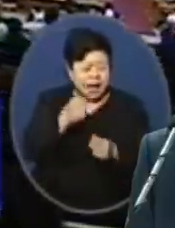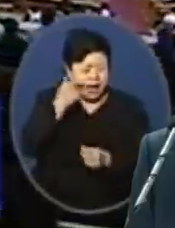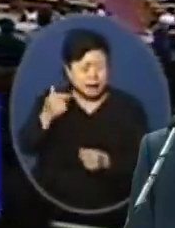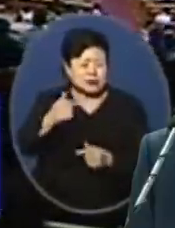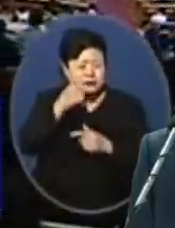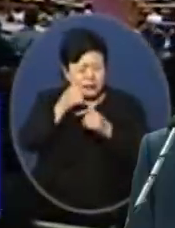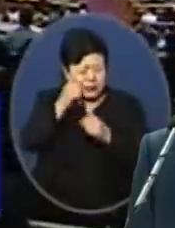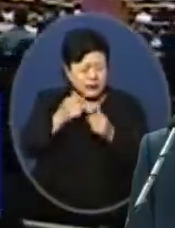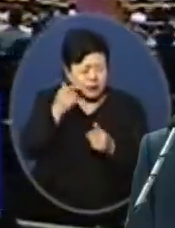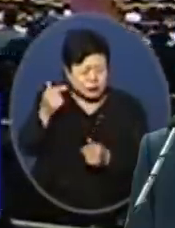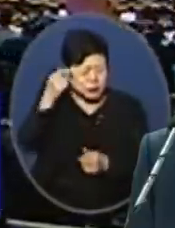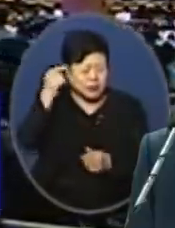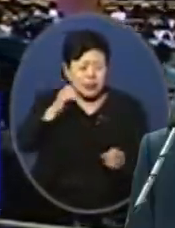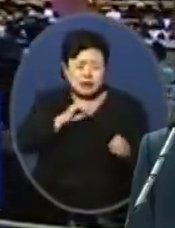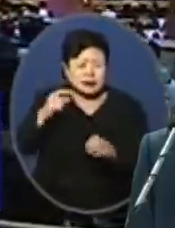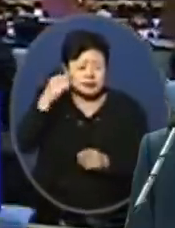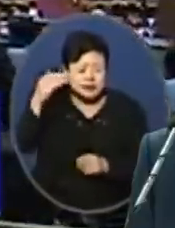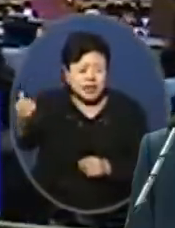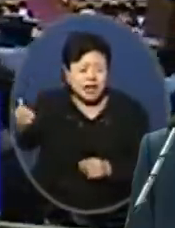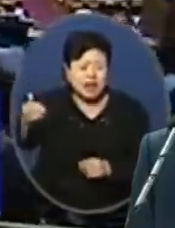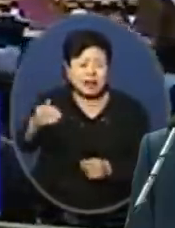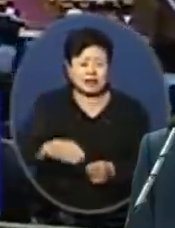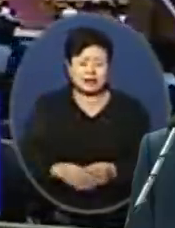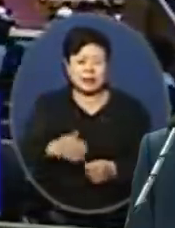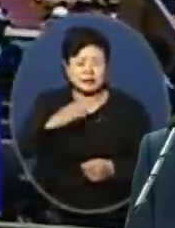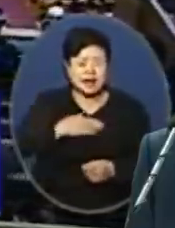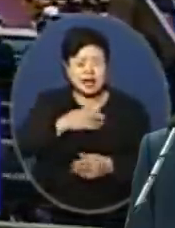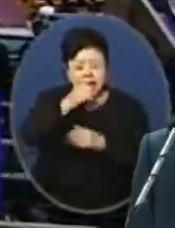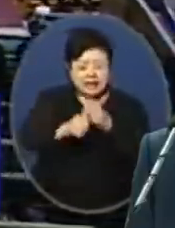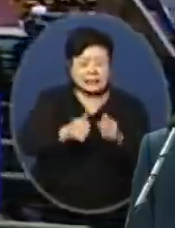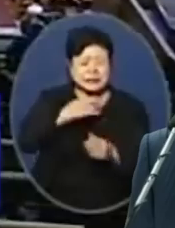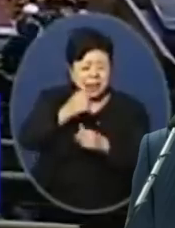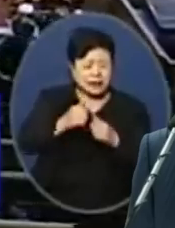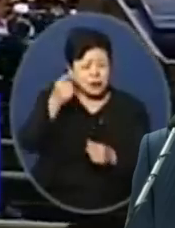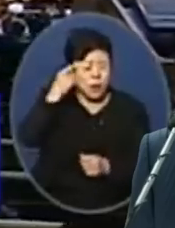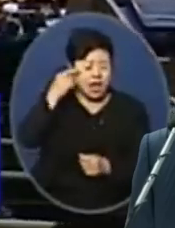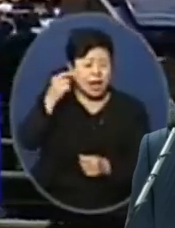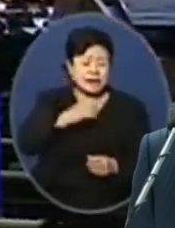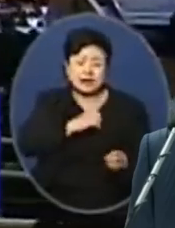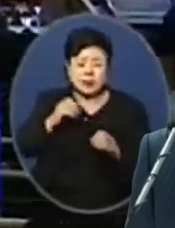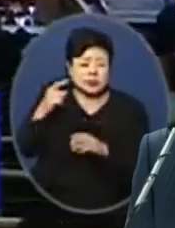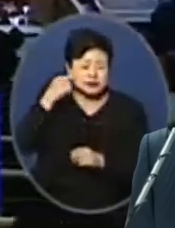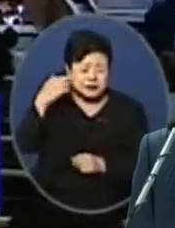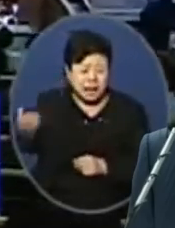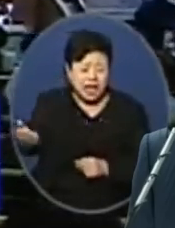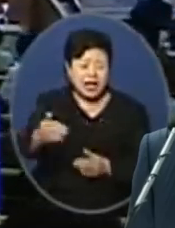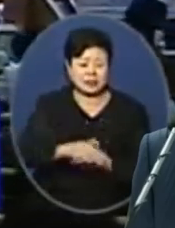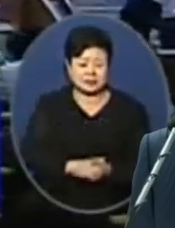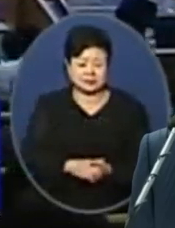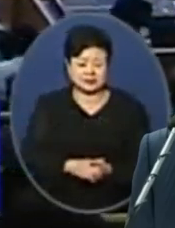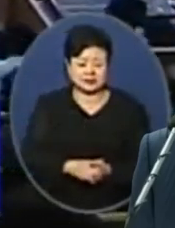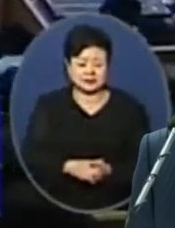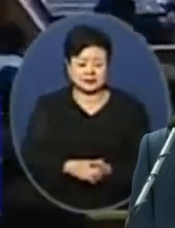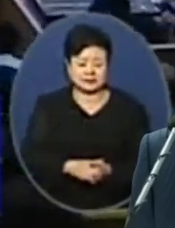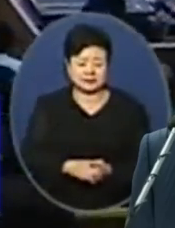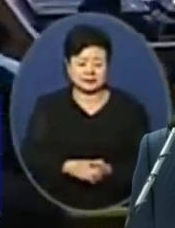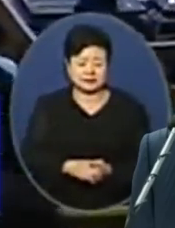라마 사박다니 하시니 이는 곧 나의 하나님 나의 하나님 어찌하여 나를